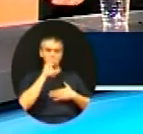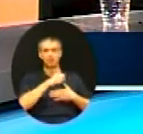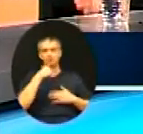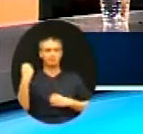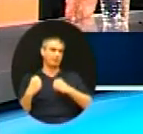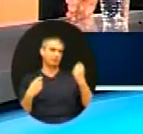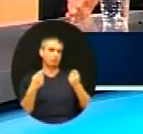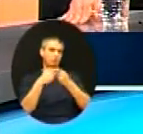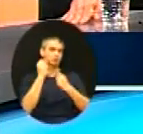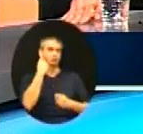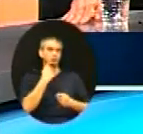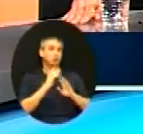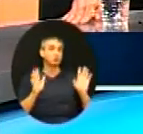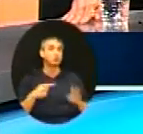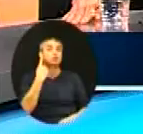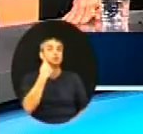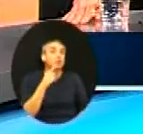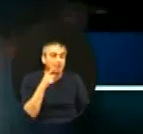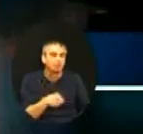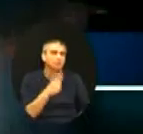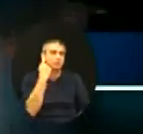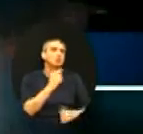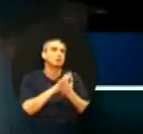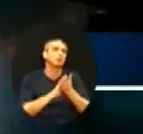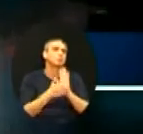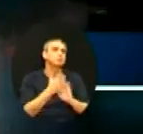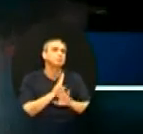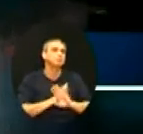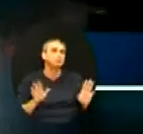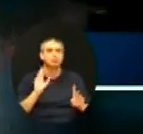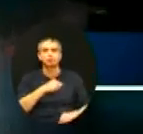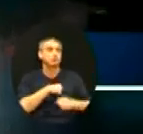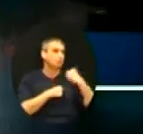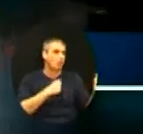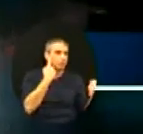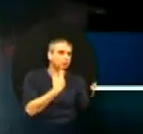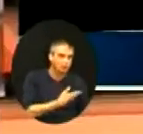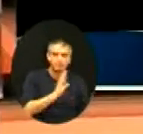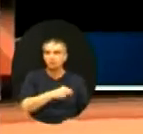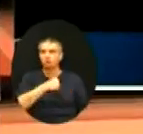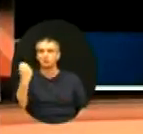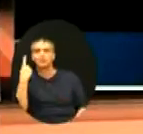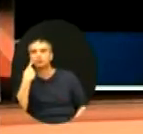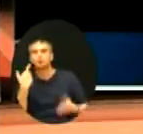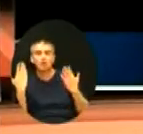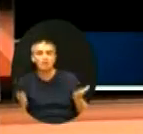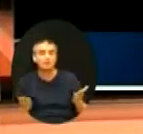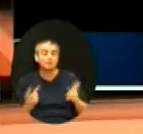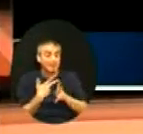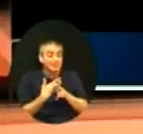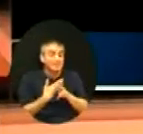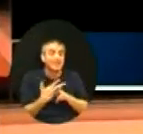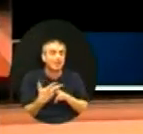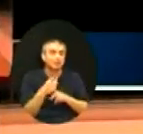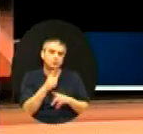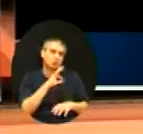ימין ושמאל בהקשר של שחיתות. שחיתות היא שחיתות היא שחיתות. יש שמאלנים מושחתים, יש ימנים מושחתים, וניקיון